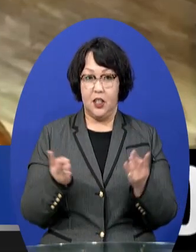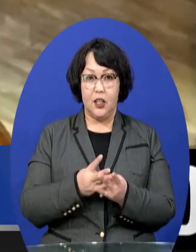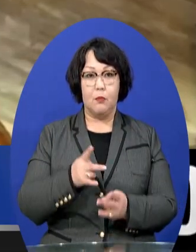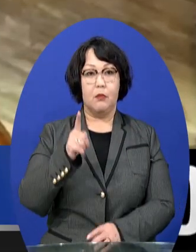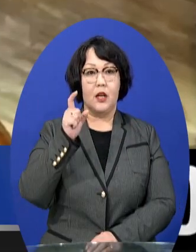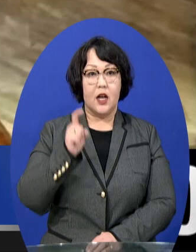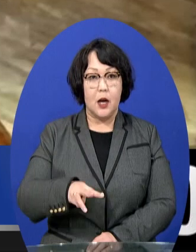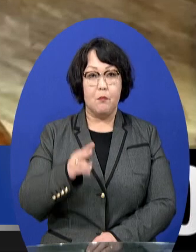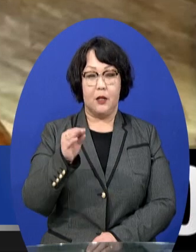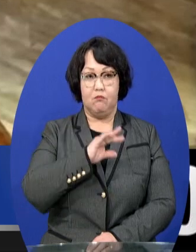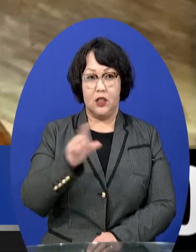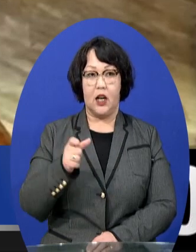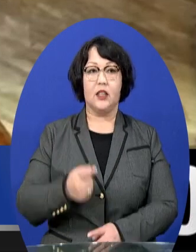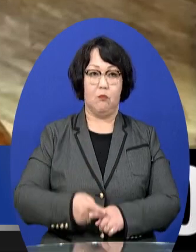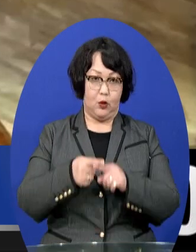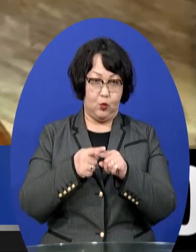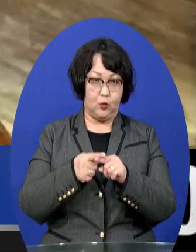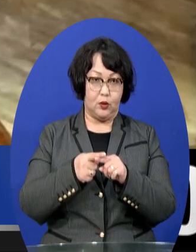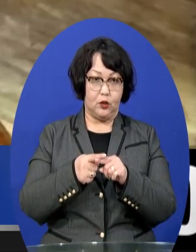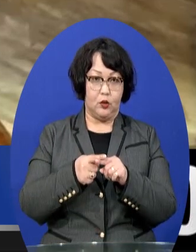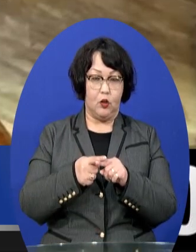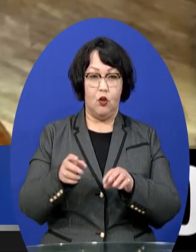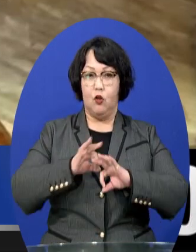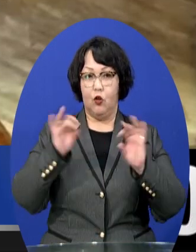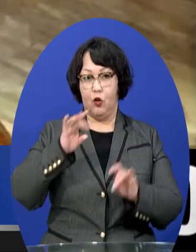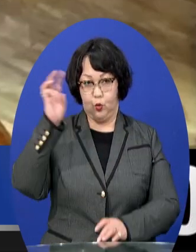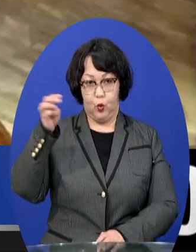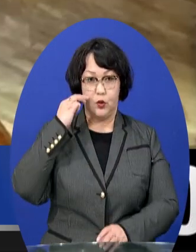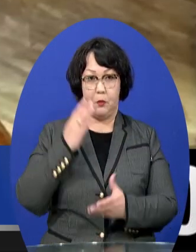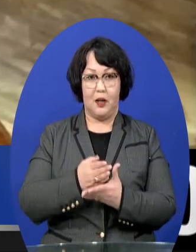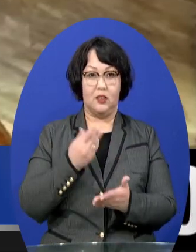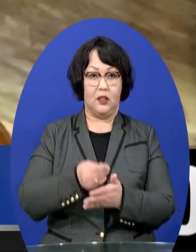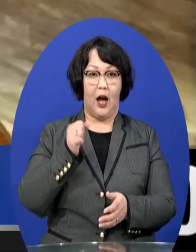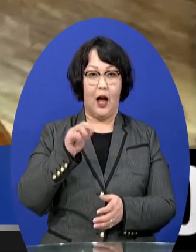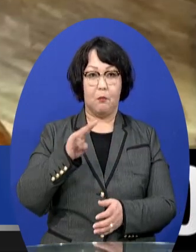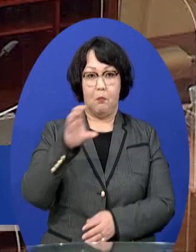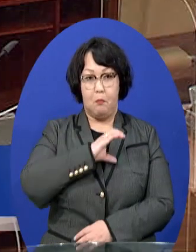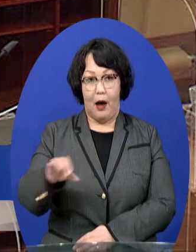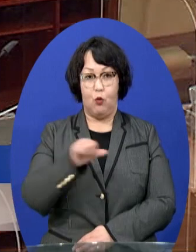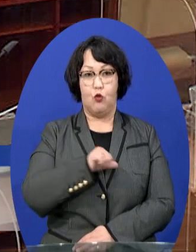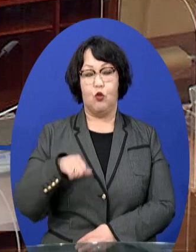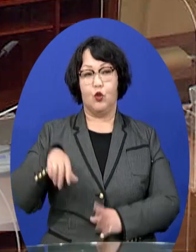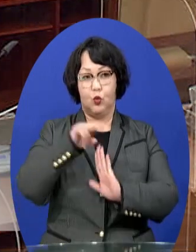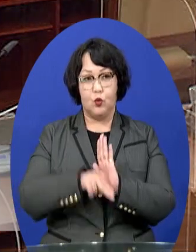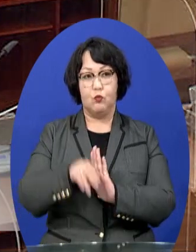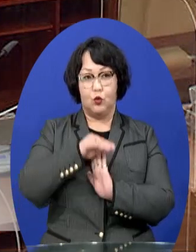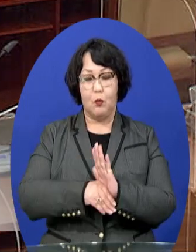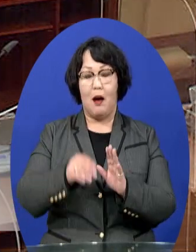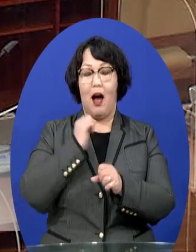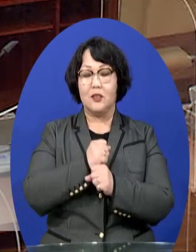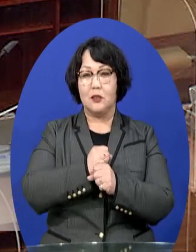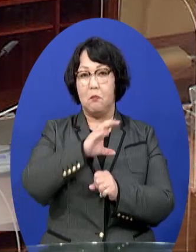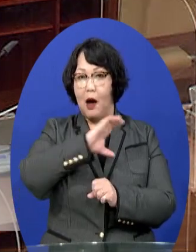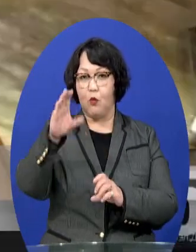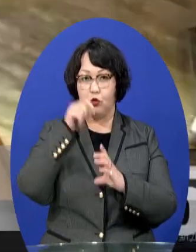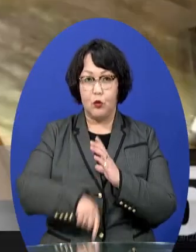нэлээд нэмэгдүүлсэн ийм бас өөр төршлөг байгаад дээ шүү. Тухайлбал албан байгууллагууд өөрийн дүрм журамтай. Ажлын байрны бэлгийн дарамт гэж юу хэлэх